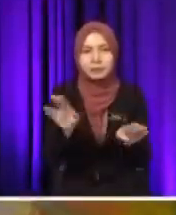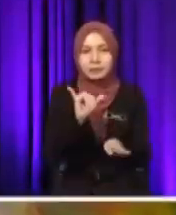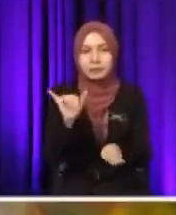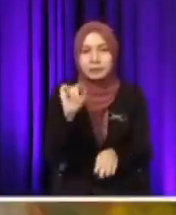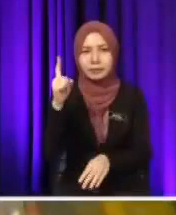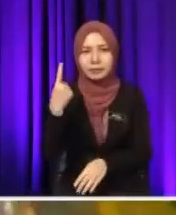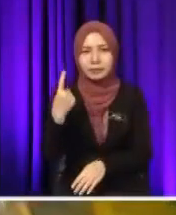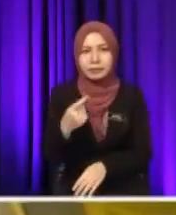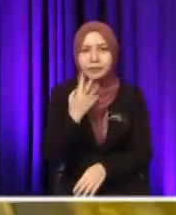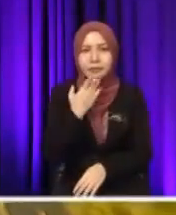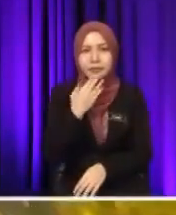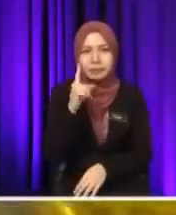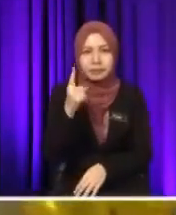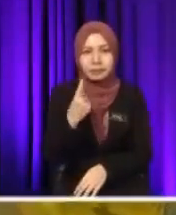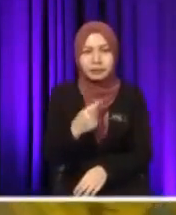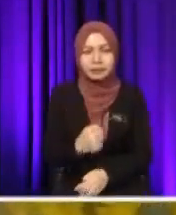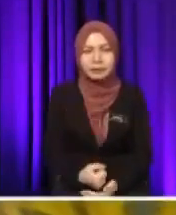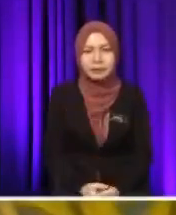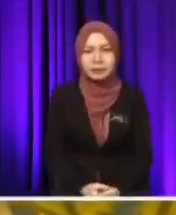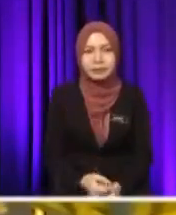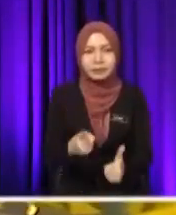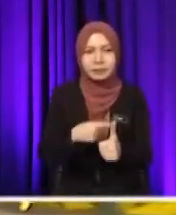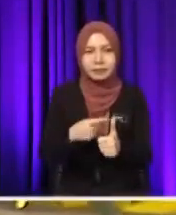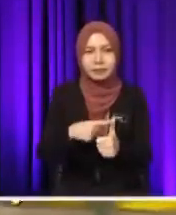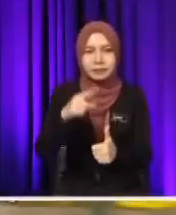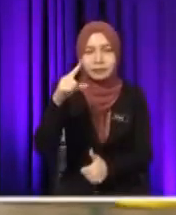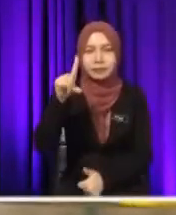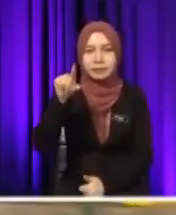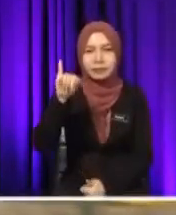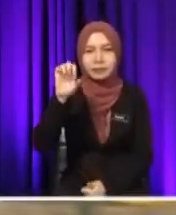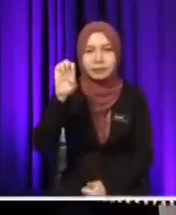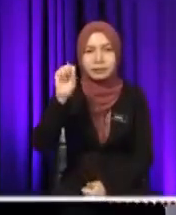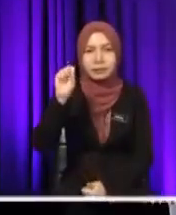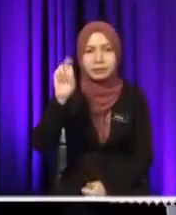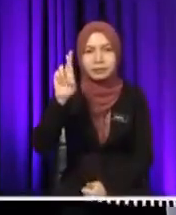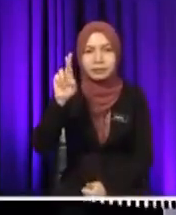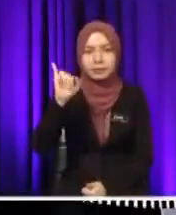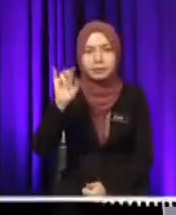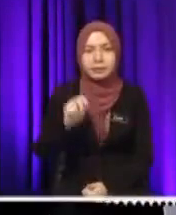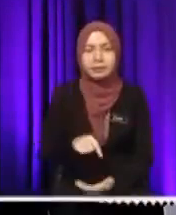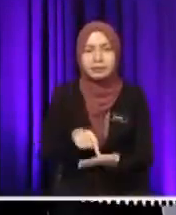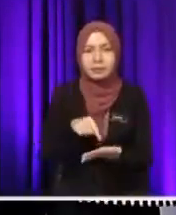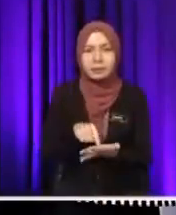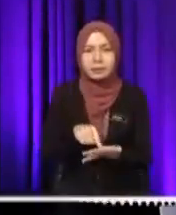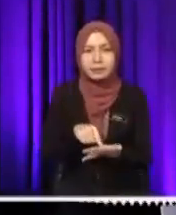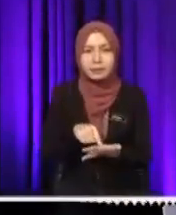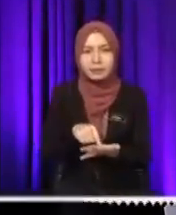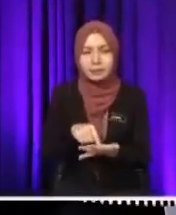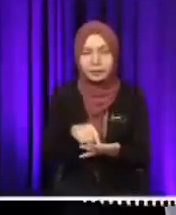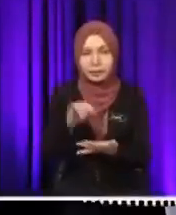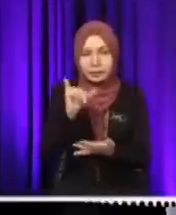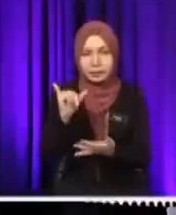Okey. Pada mulanya glycerin ni lah dia cair pada suhu bilik, tapi selepas melalui beberapa proses dia